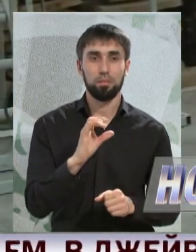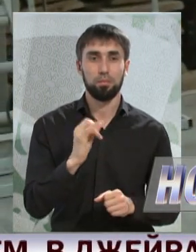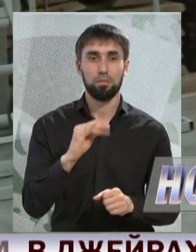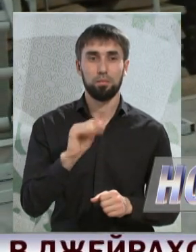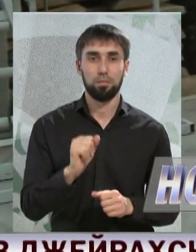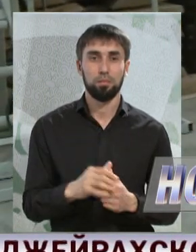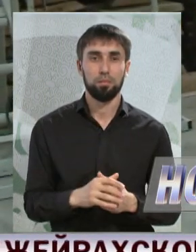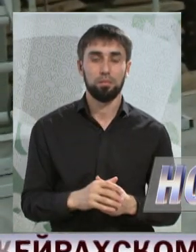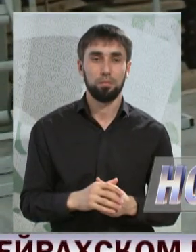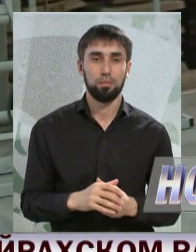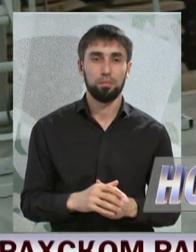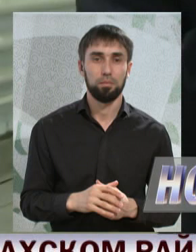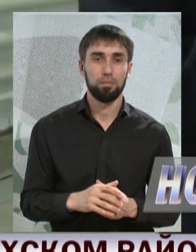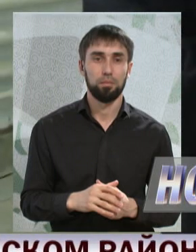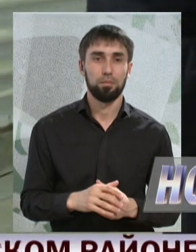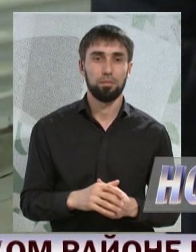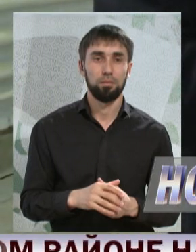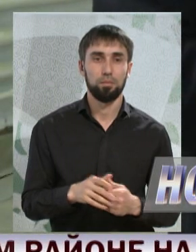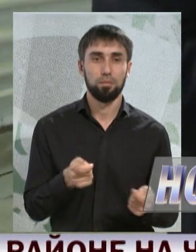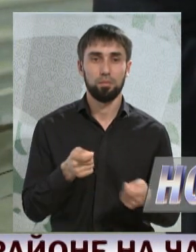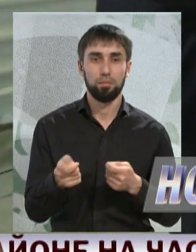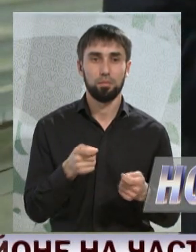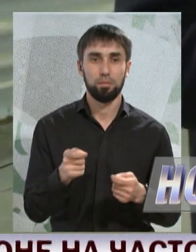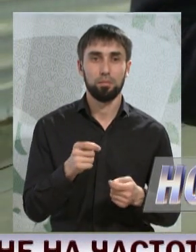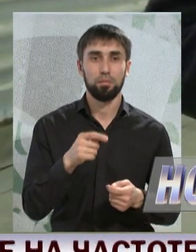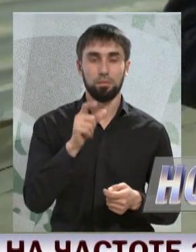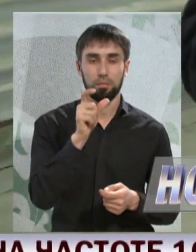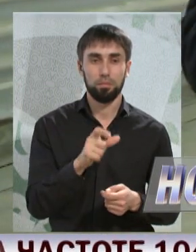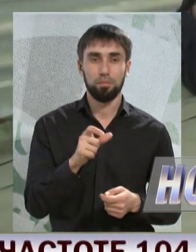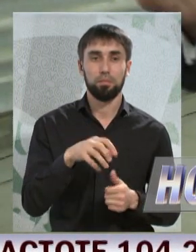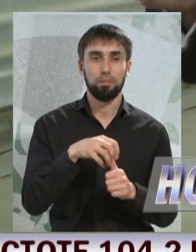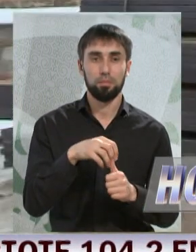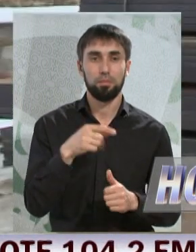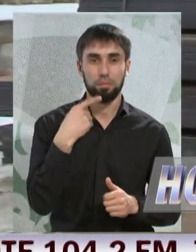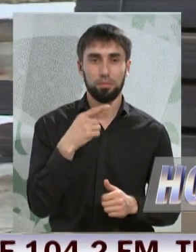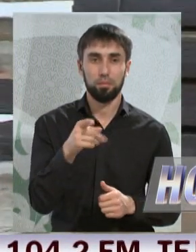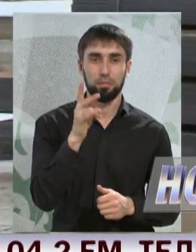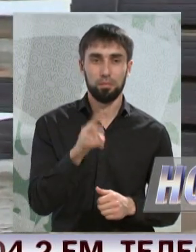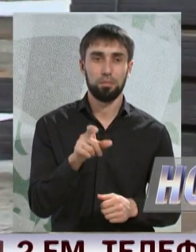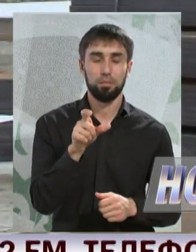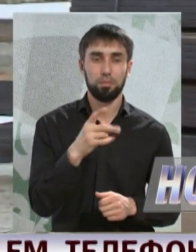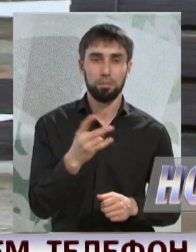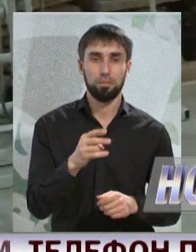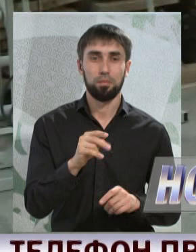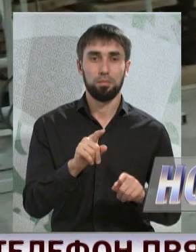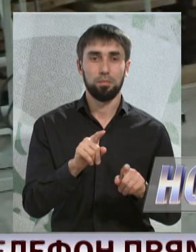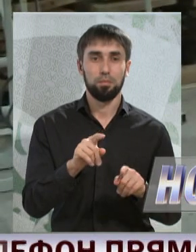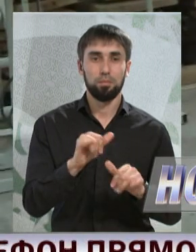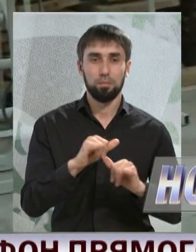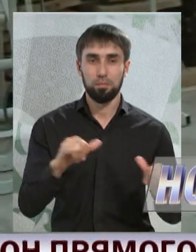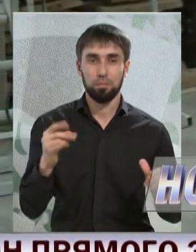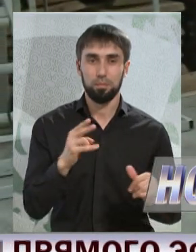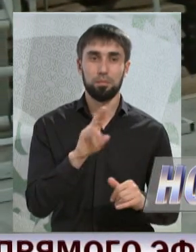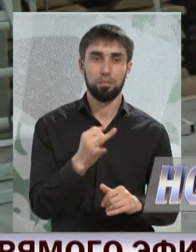этой территории Ингушетии. Руководитель региона рекомендовал гендиректору расширить линейку продукции с акцентом на качество. Таким